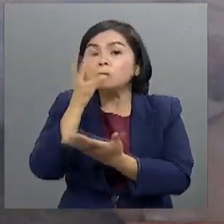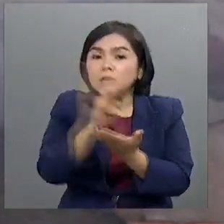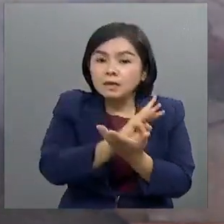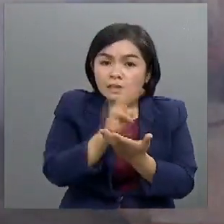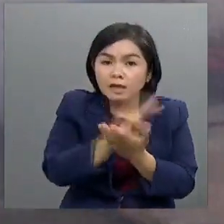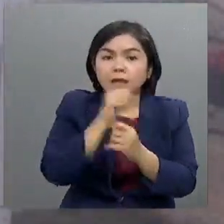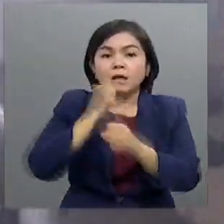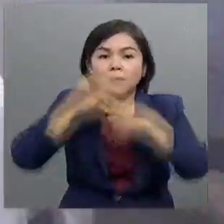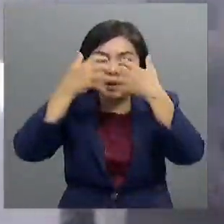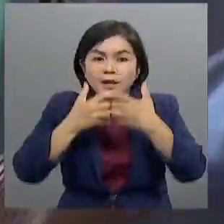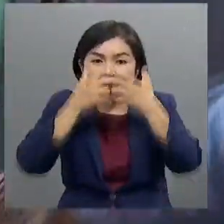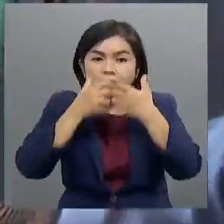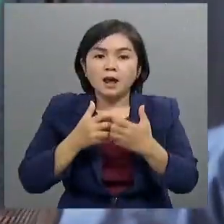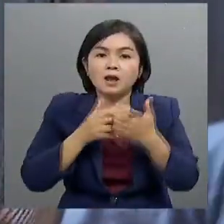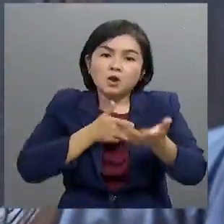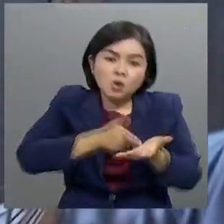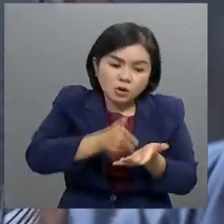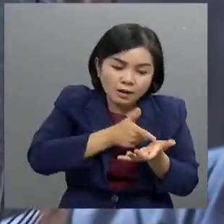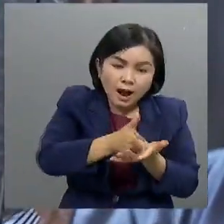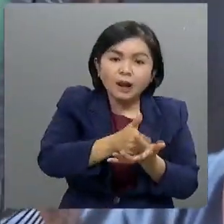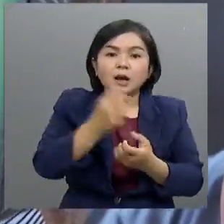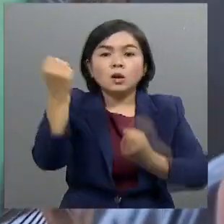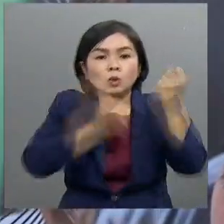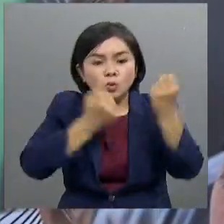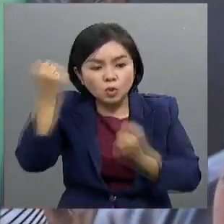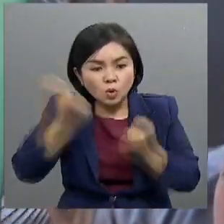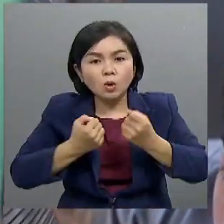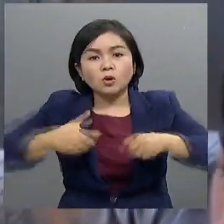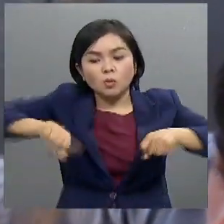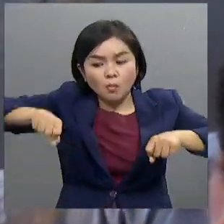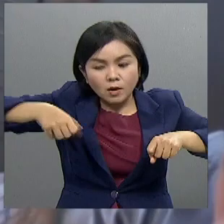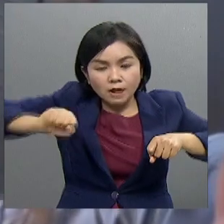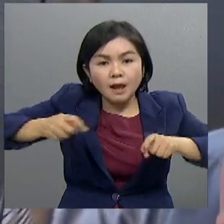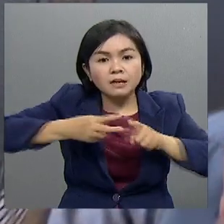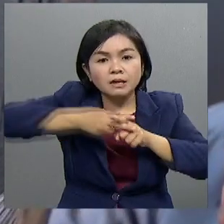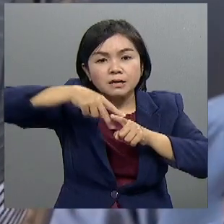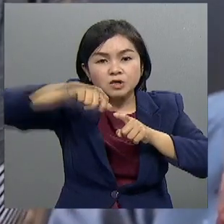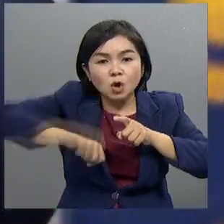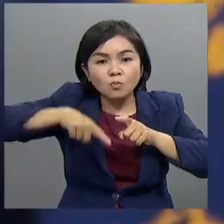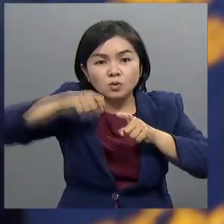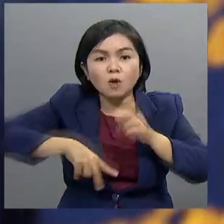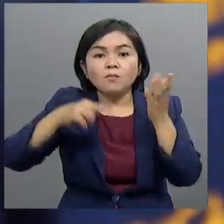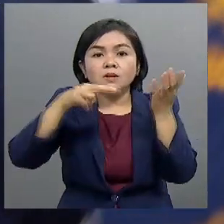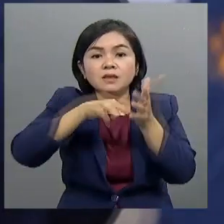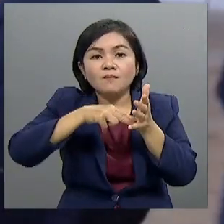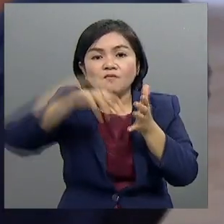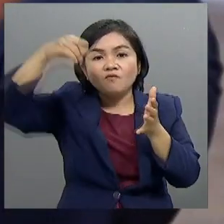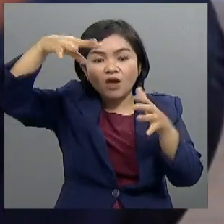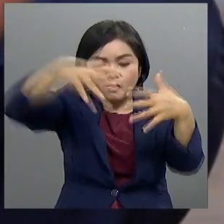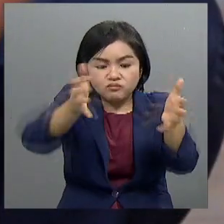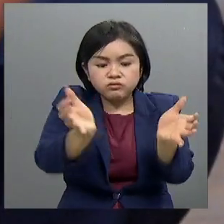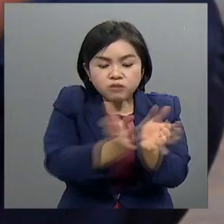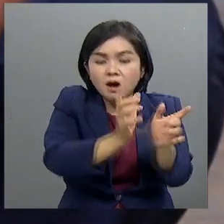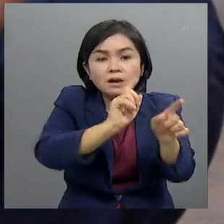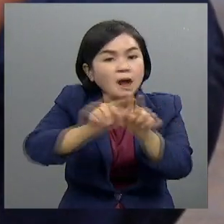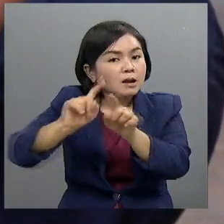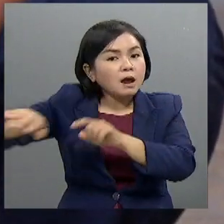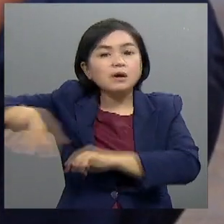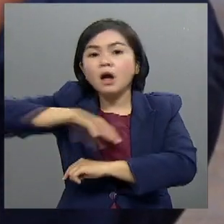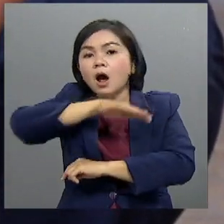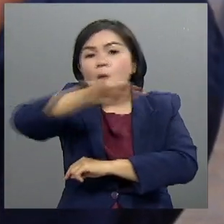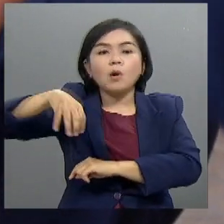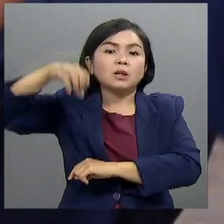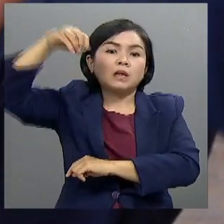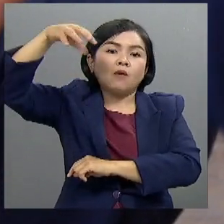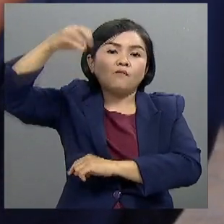รถยนต์รถจักรยานยนต์ซ่อมเครื่องใช้ไฟฟ้าในครัวเรือนและอุปกรณ์อิเล็กทรอนิกส์ให้กับคนใน